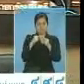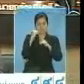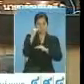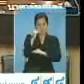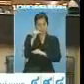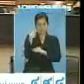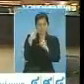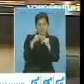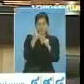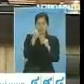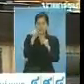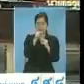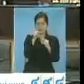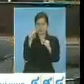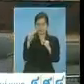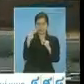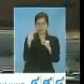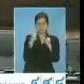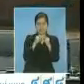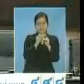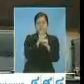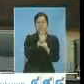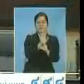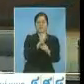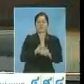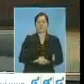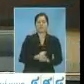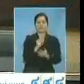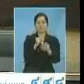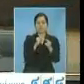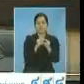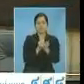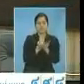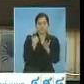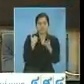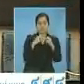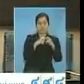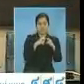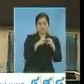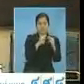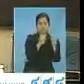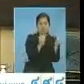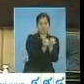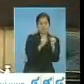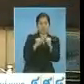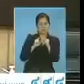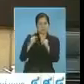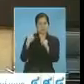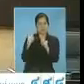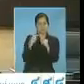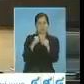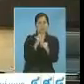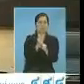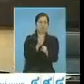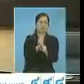อย่างน้อย 10% ต่อการต่อ GDP เพื่อที่จะรองรับเหตุการณ์ต่างๆที่อาจจะเกิดขึ้นโดยไม่คาดคิดในอนาคต